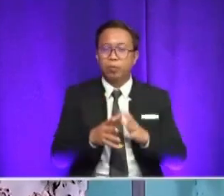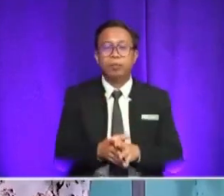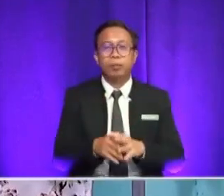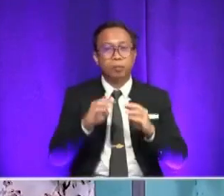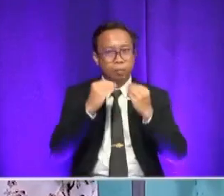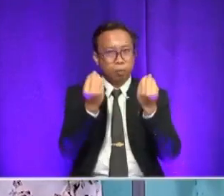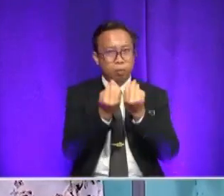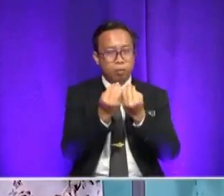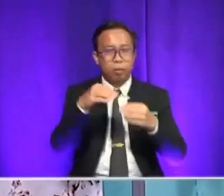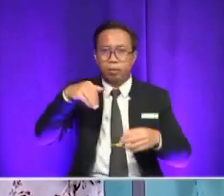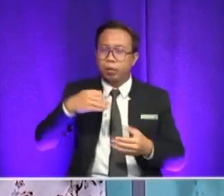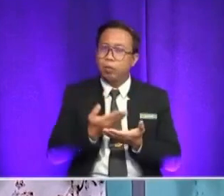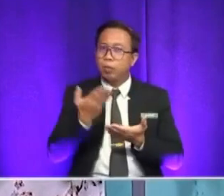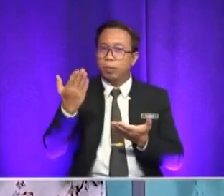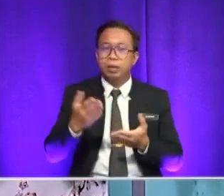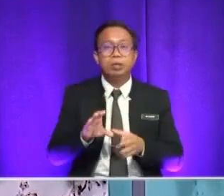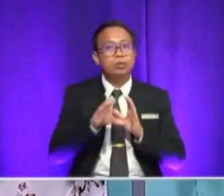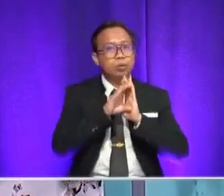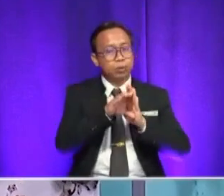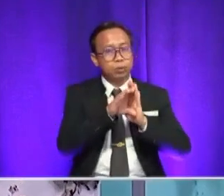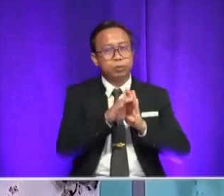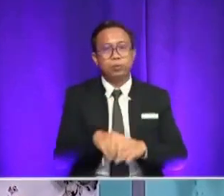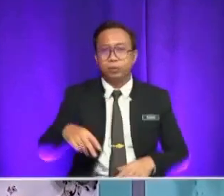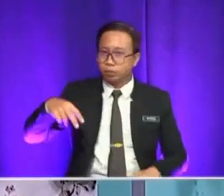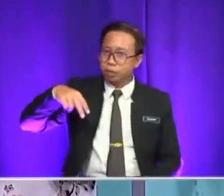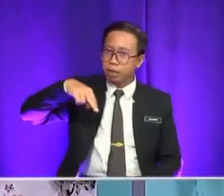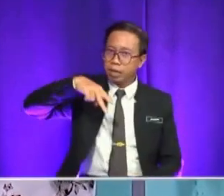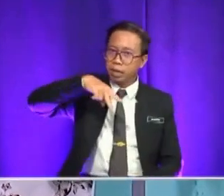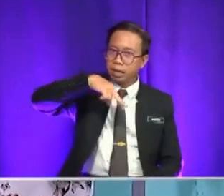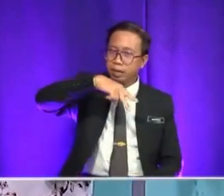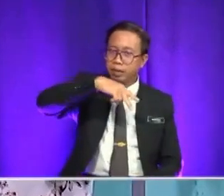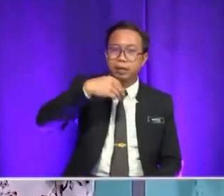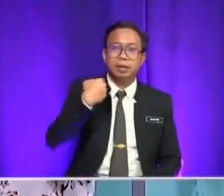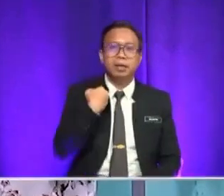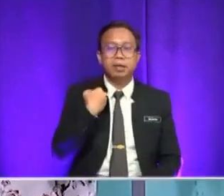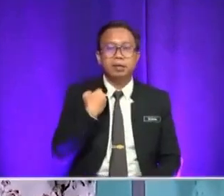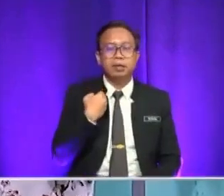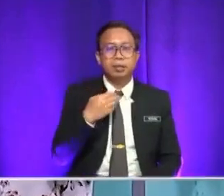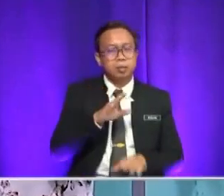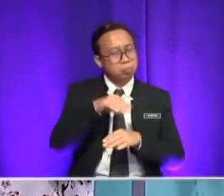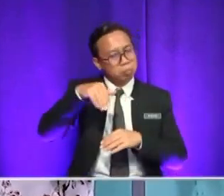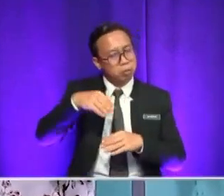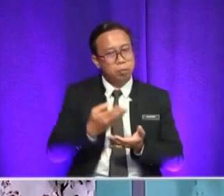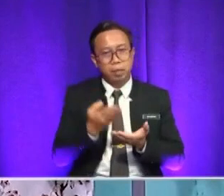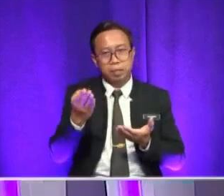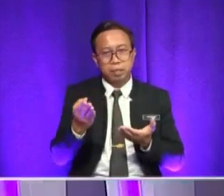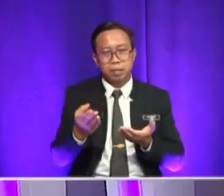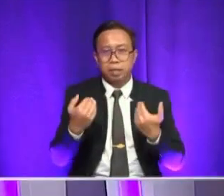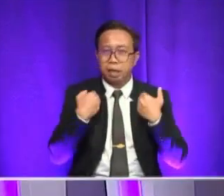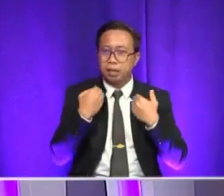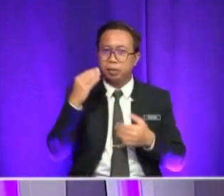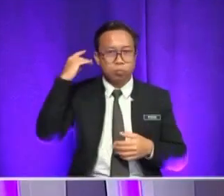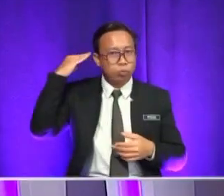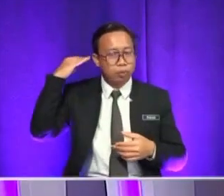yang belum dibayar. Okey. Contohnya kita jalan kan ada benda tak bayar ni. Biasa ada bunyi tak? Ada,